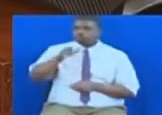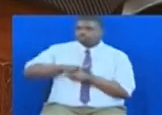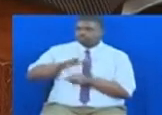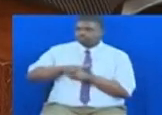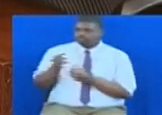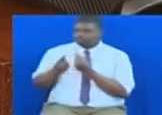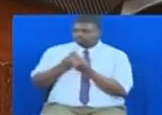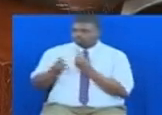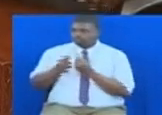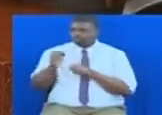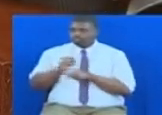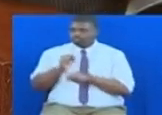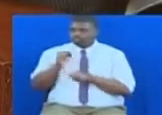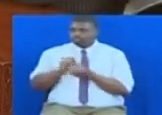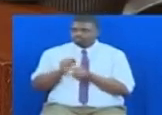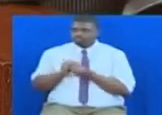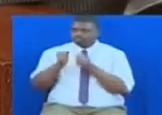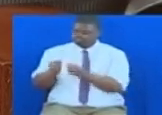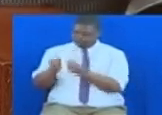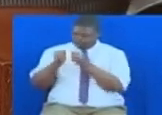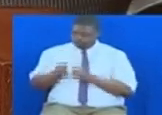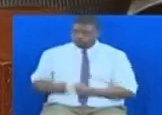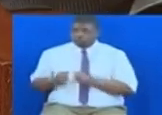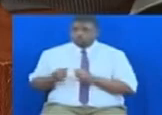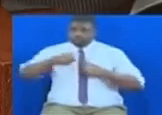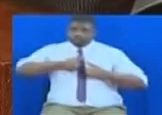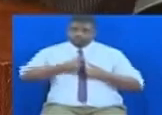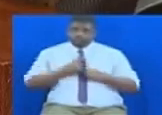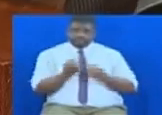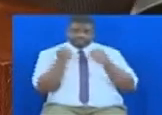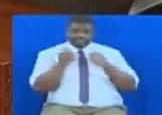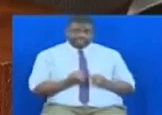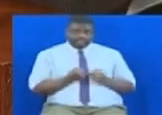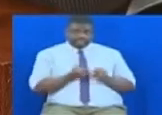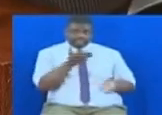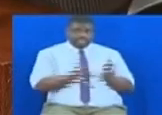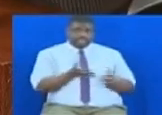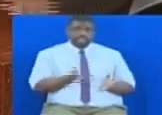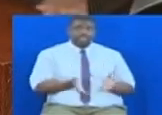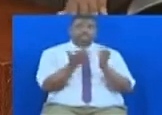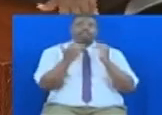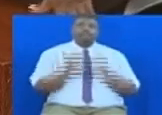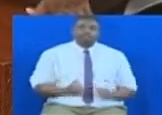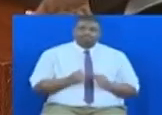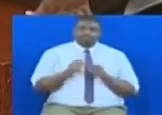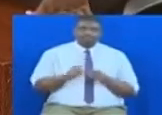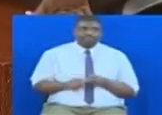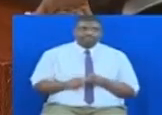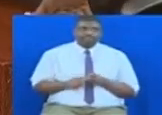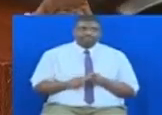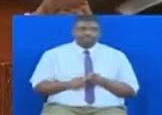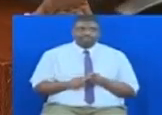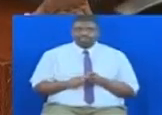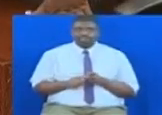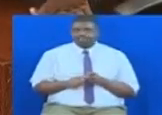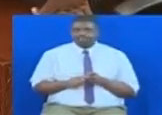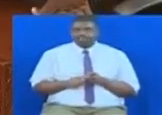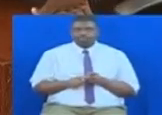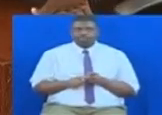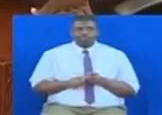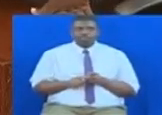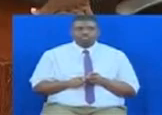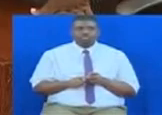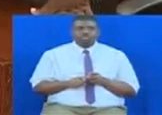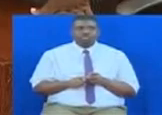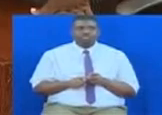mimi nitajitahidi kadri ninavyoweza na ninavyojaliwa na Mungu kuacha kurudia maneno